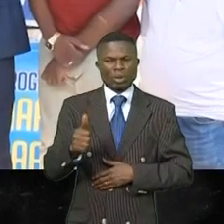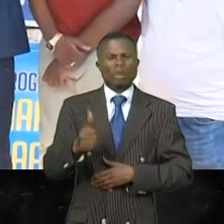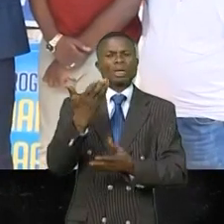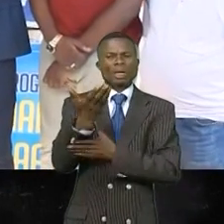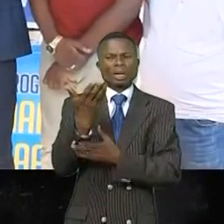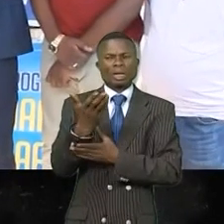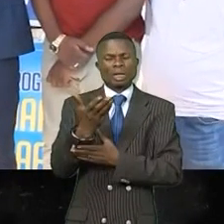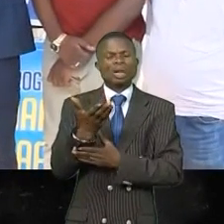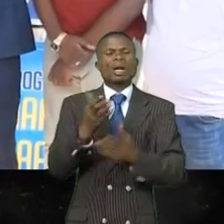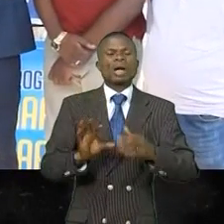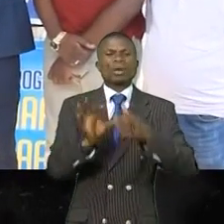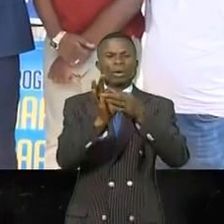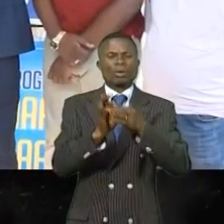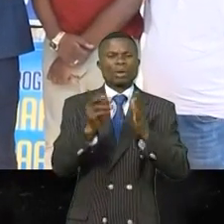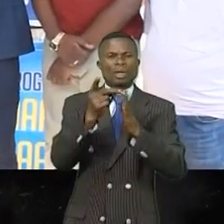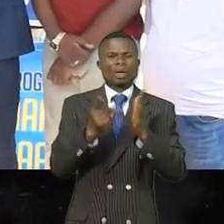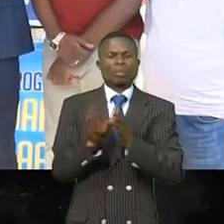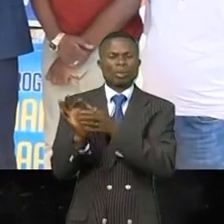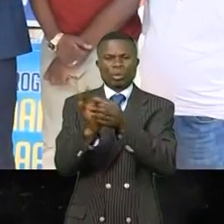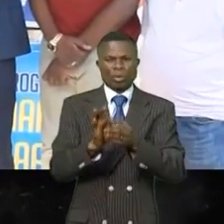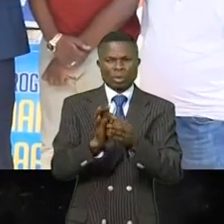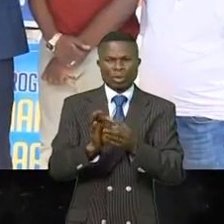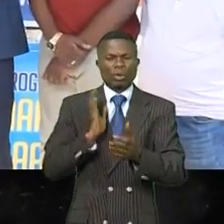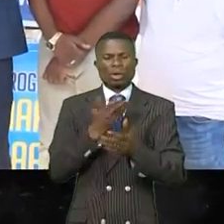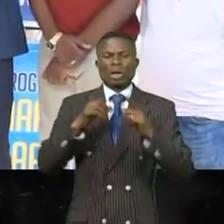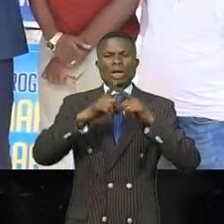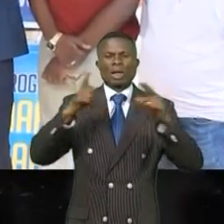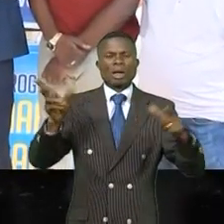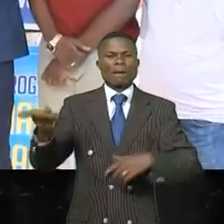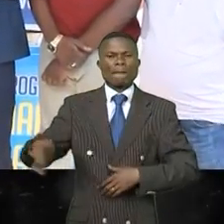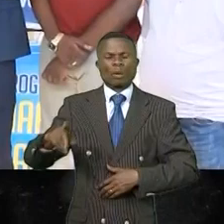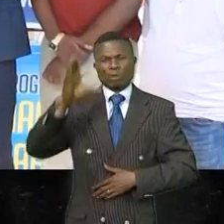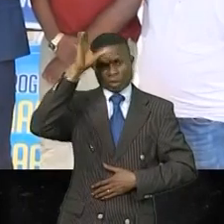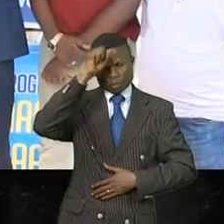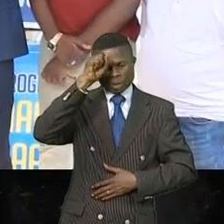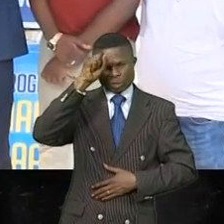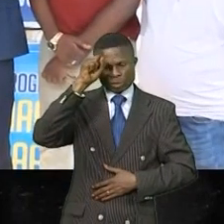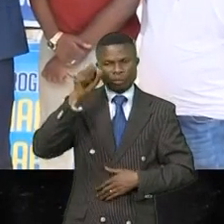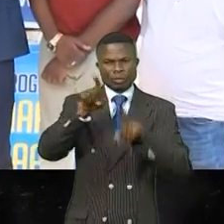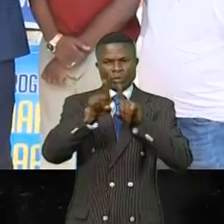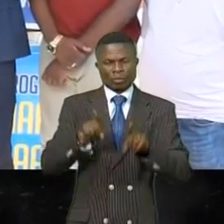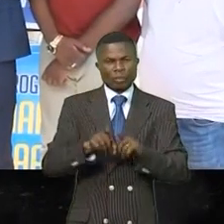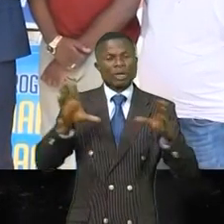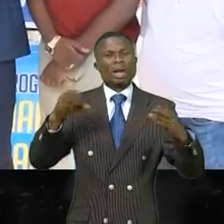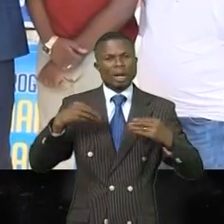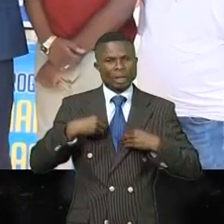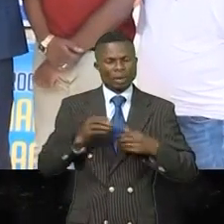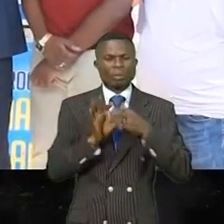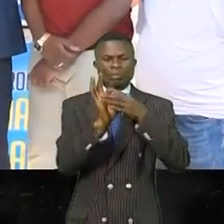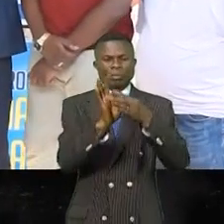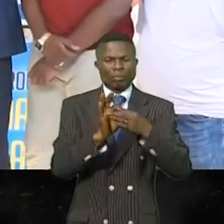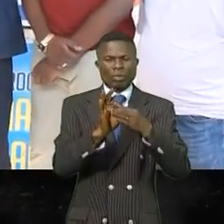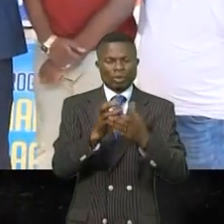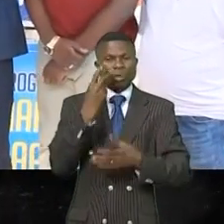notre attachement au principe d'unité de notre grande province du Bandundu et confirmons notre attachement à